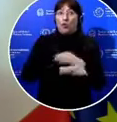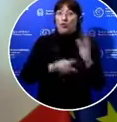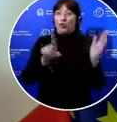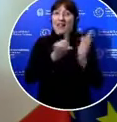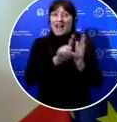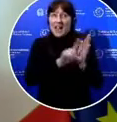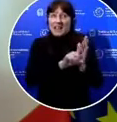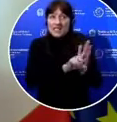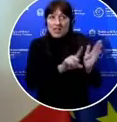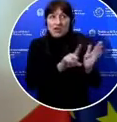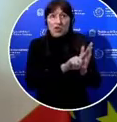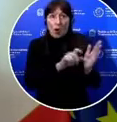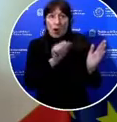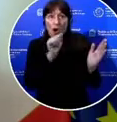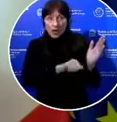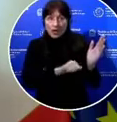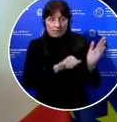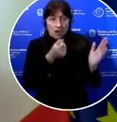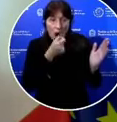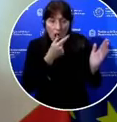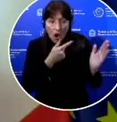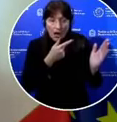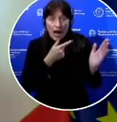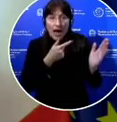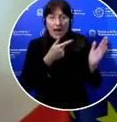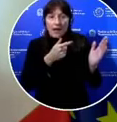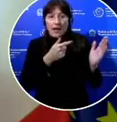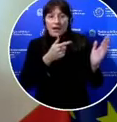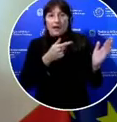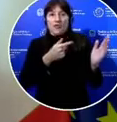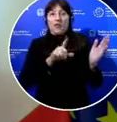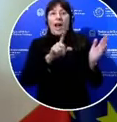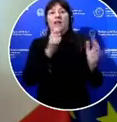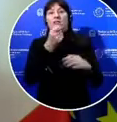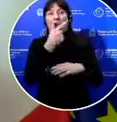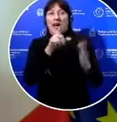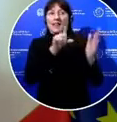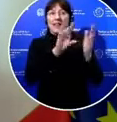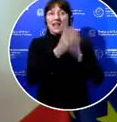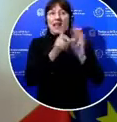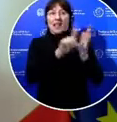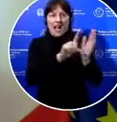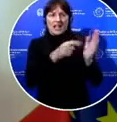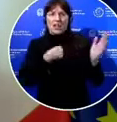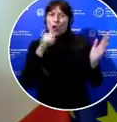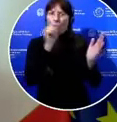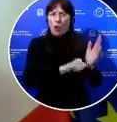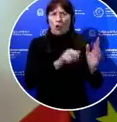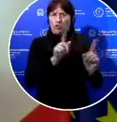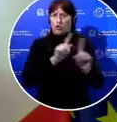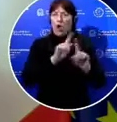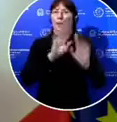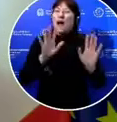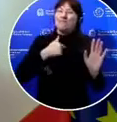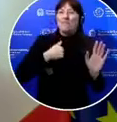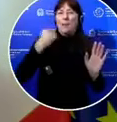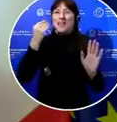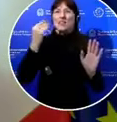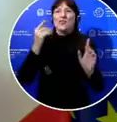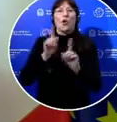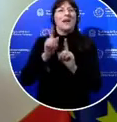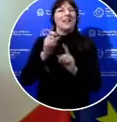sostanza stupefacente, ma sono anche convinta che non esista una libertà di